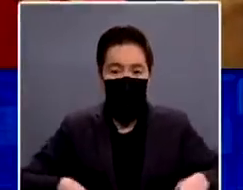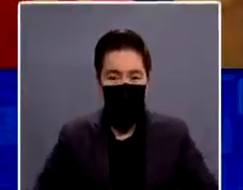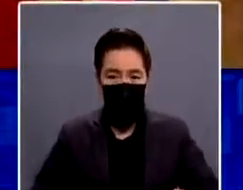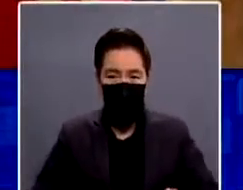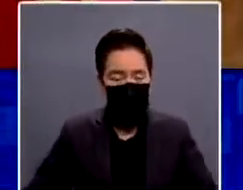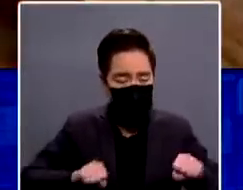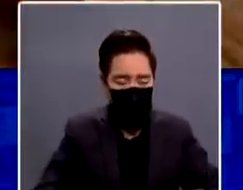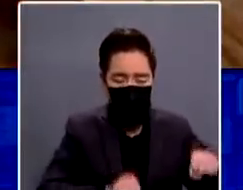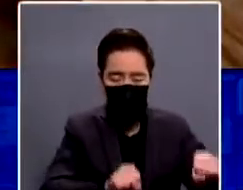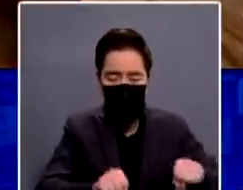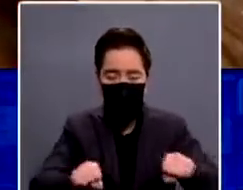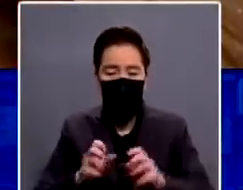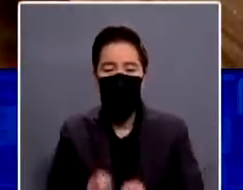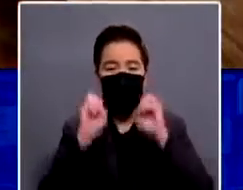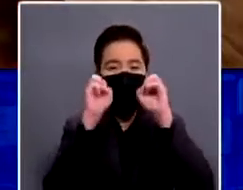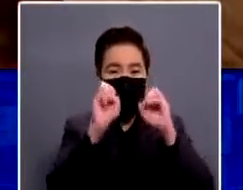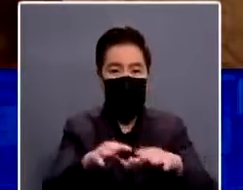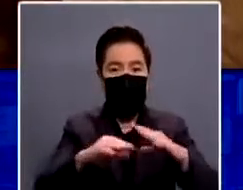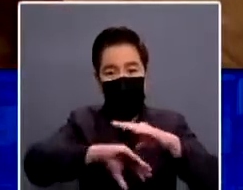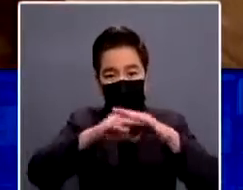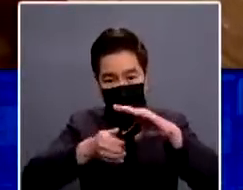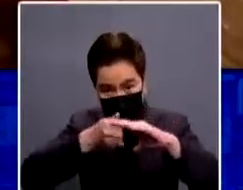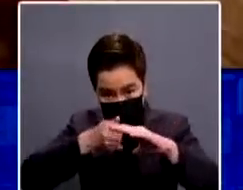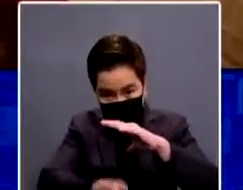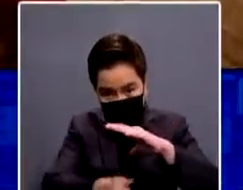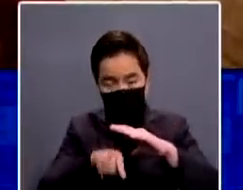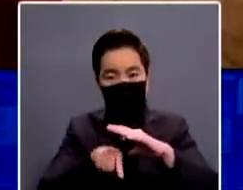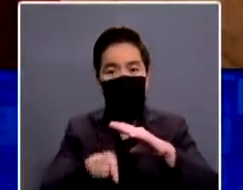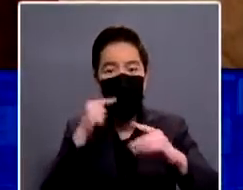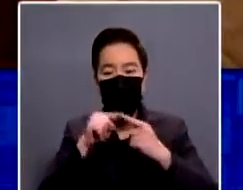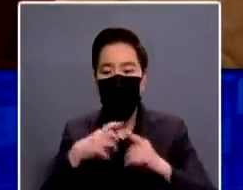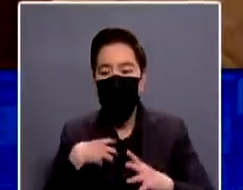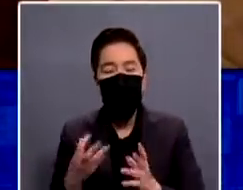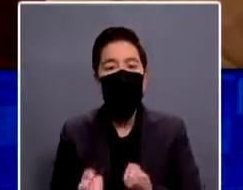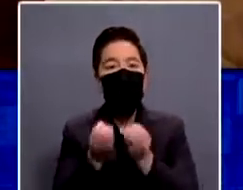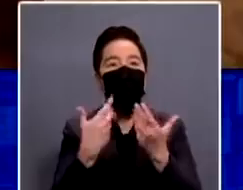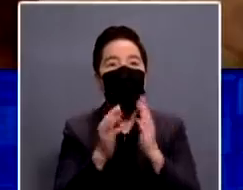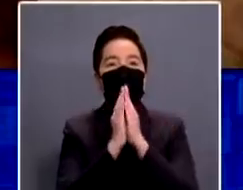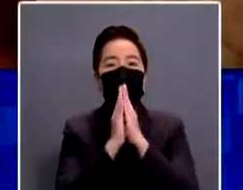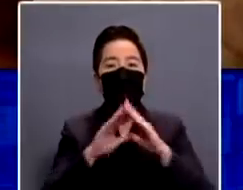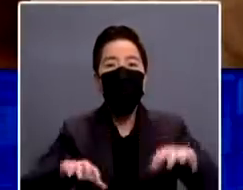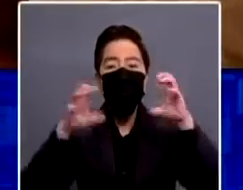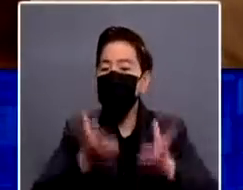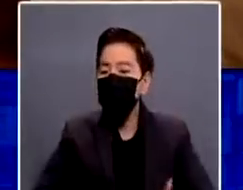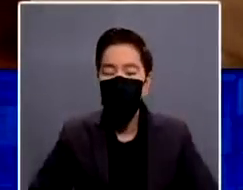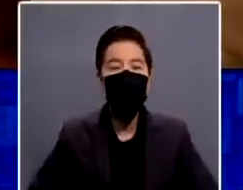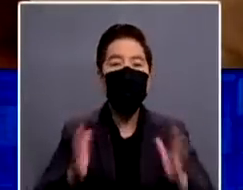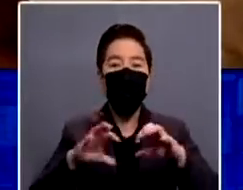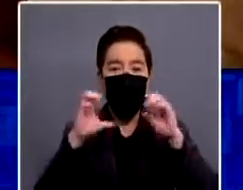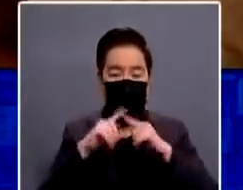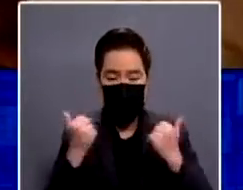ไปหลายที่ค่ะก่อนที่จะพาไปทิ้งที่หน้าถ้ำภูเขาสูงชันเพราะว่าต้องการนำไปสังเวยเจ้าป่าเจ้าเขาแล้ว